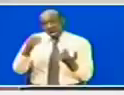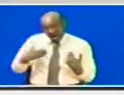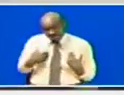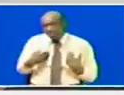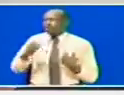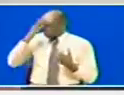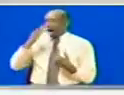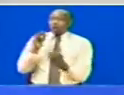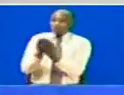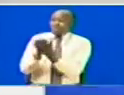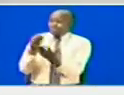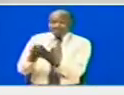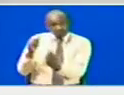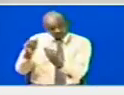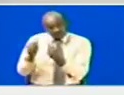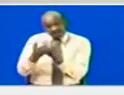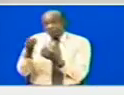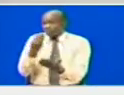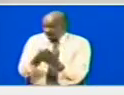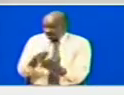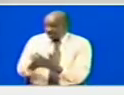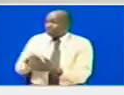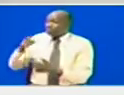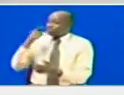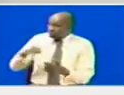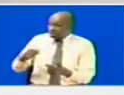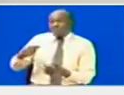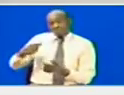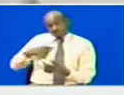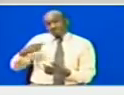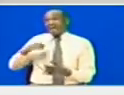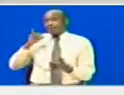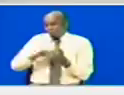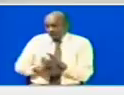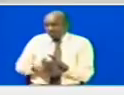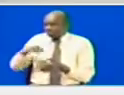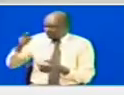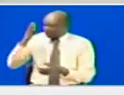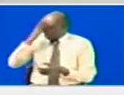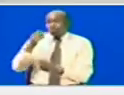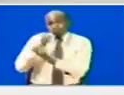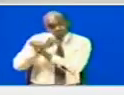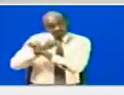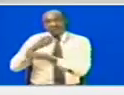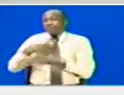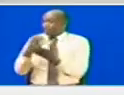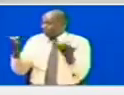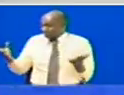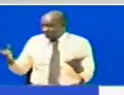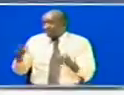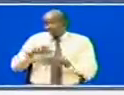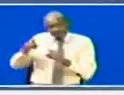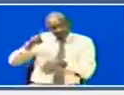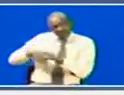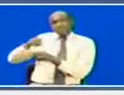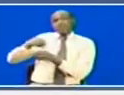hela. Anajua. Na kuna rafiki yangu mmoja alikuwa ananiambia siku hizi, bwana, mimi nimempa mke wangu awe ndio akunitunzia mali zangu kwa sababu anaelewa. Lakini kija kwa